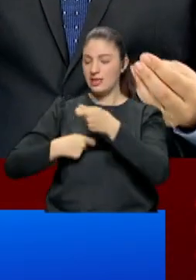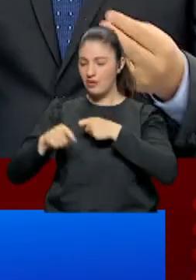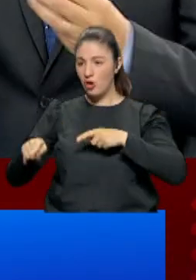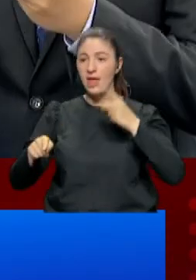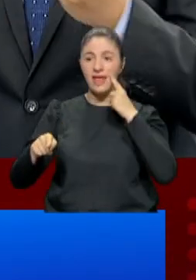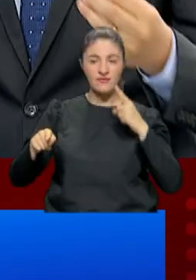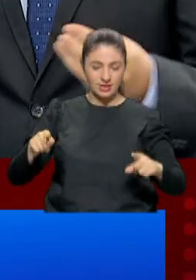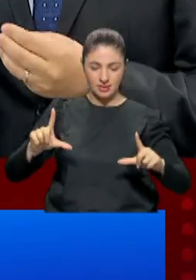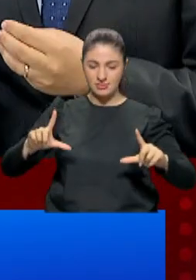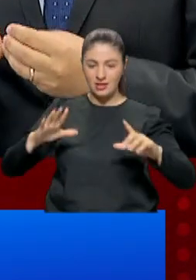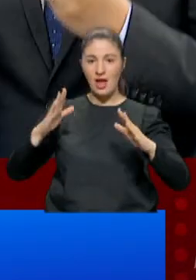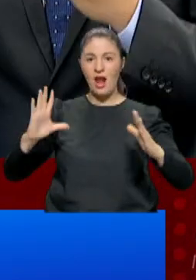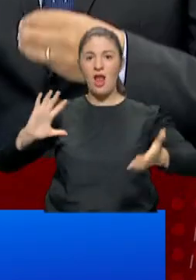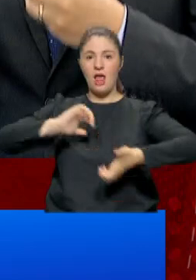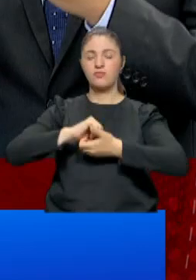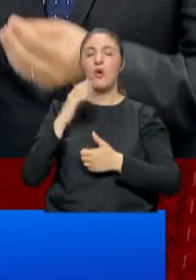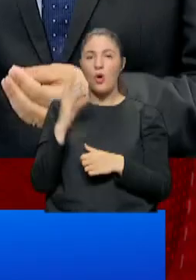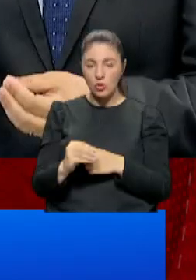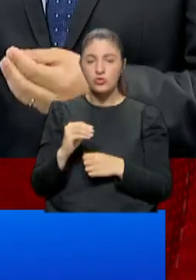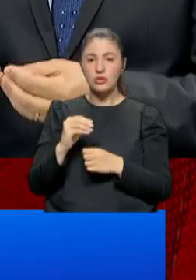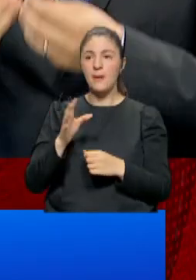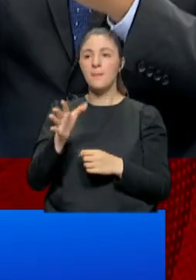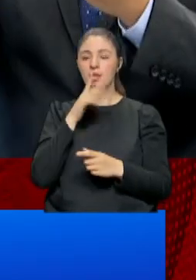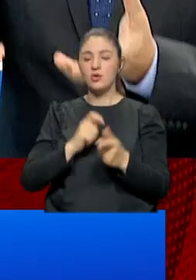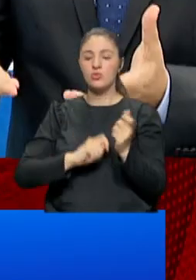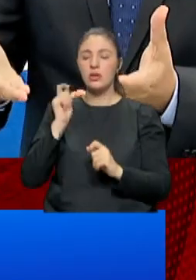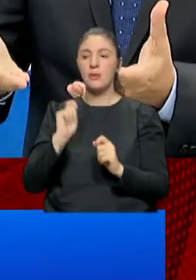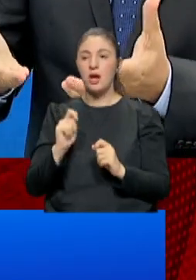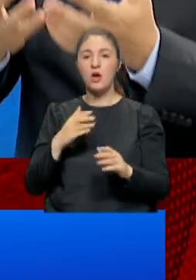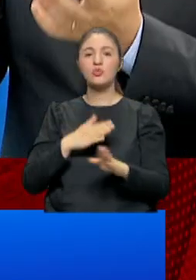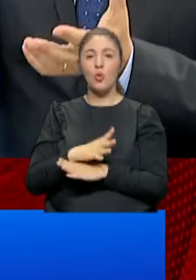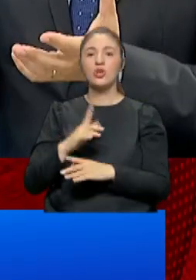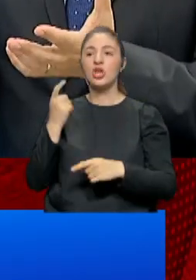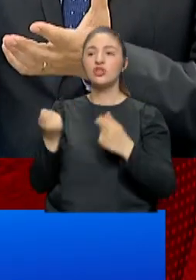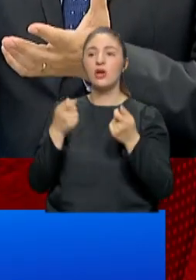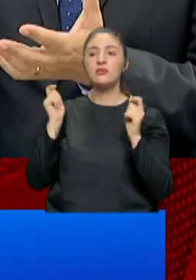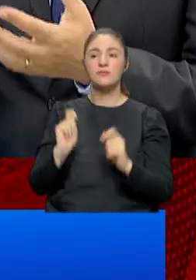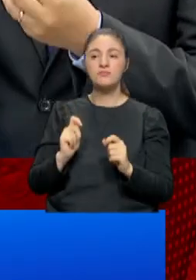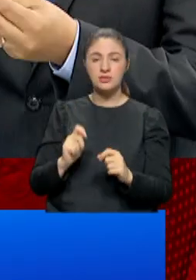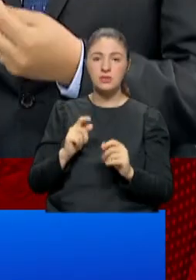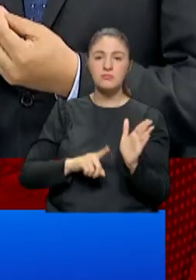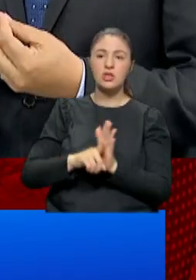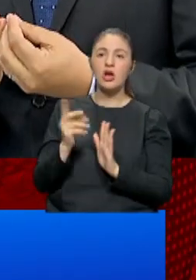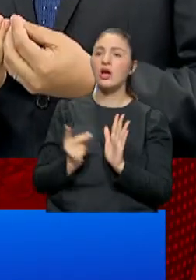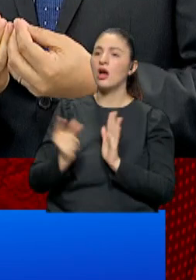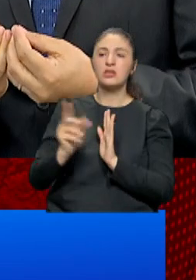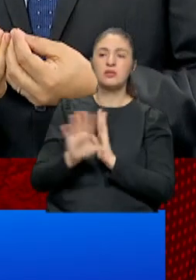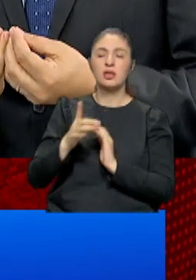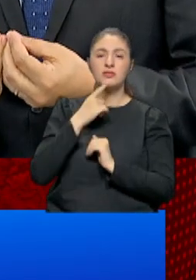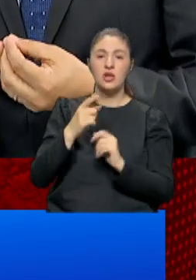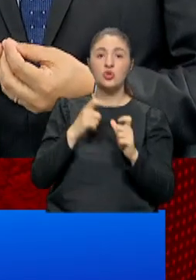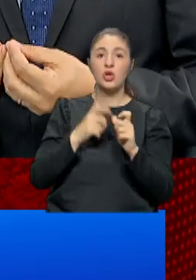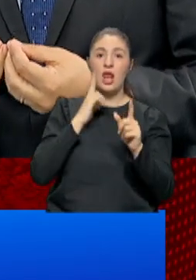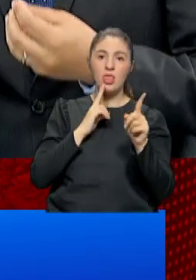sektör devlet bir araya geldiğinde bilimi kullanarak doğru işler yaptığında başarı kaçınılmazdır